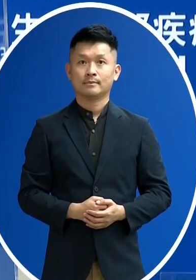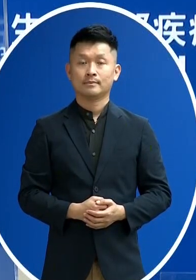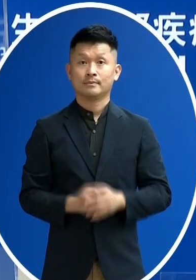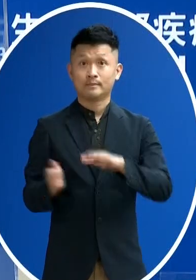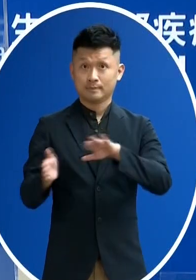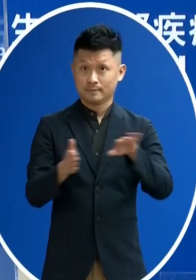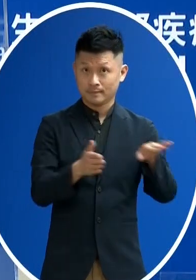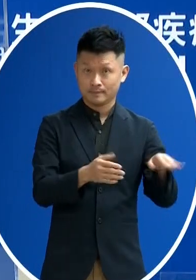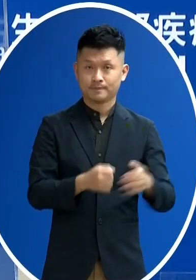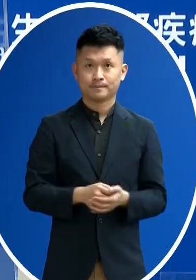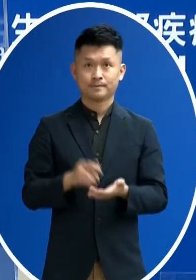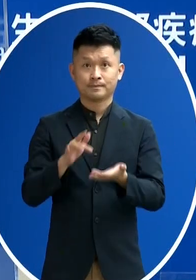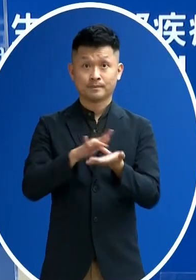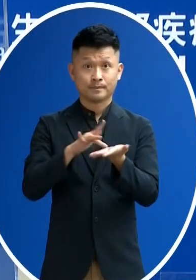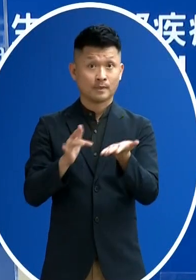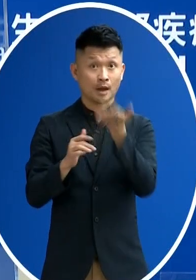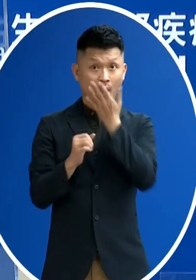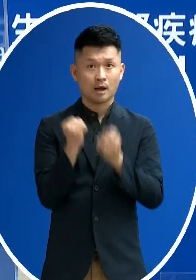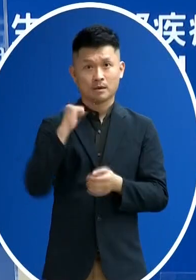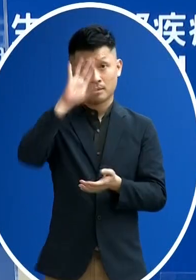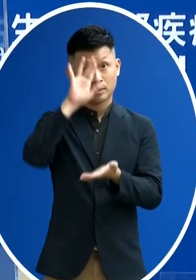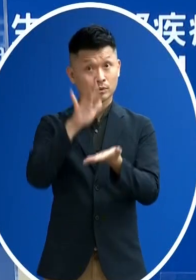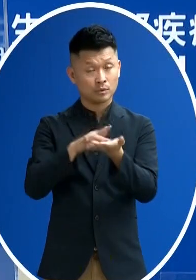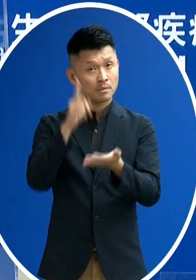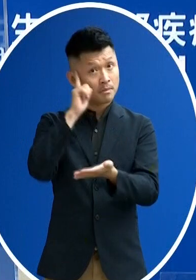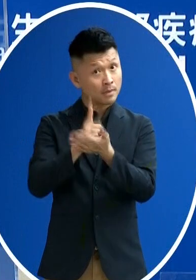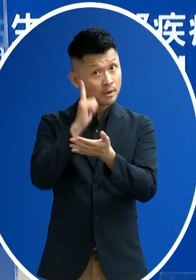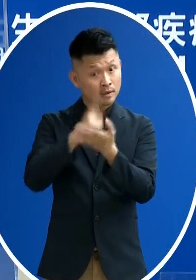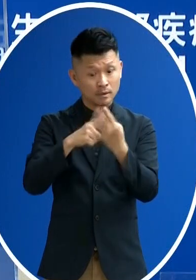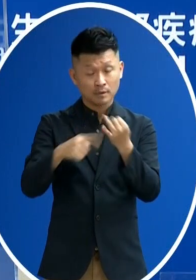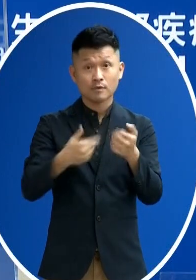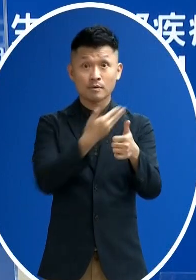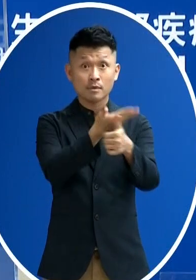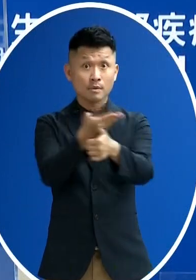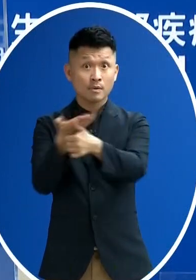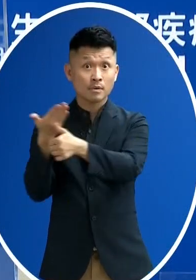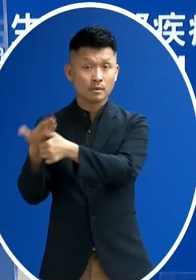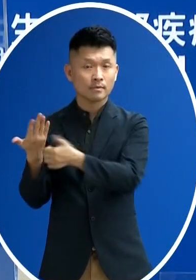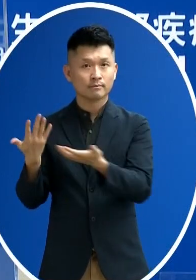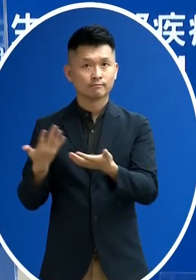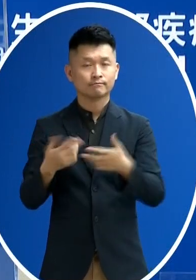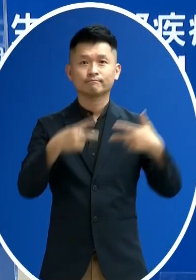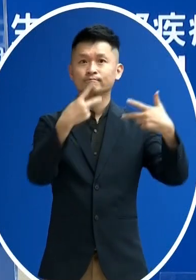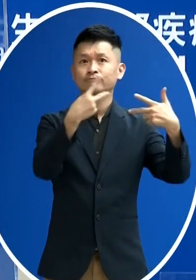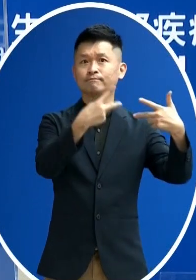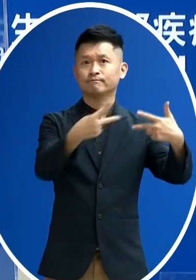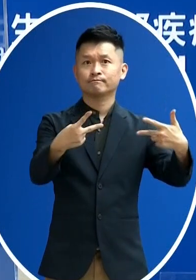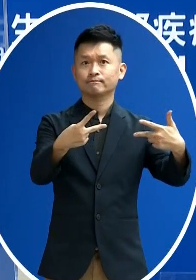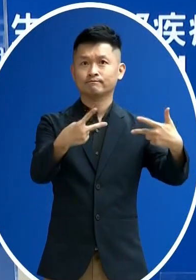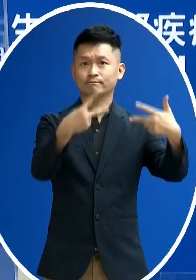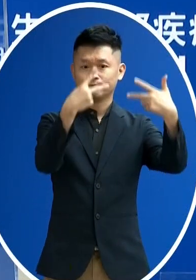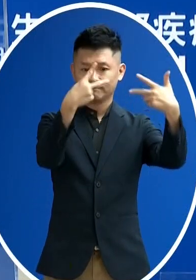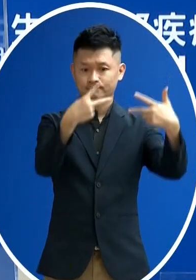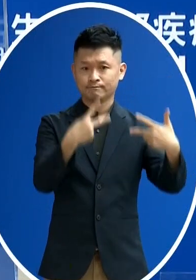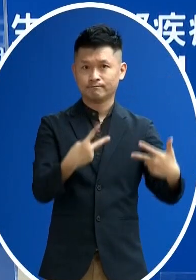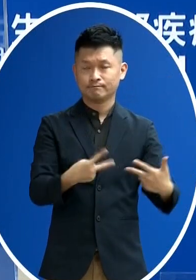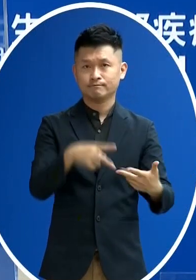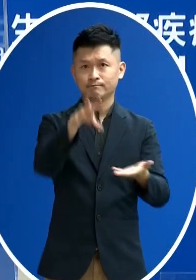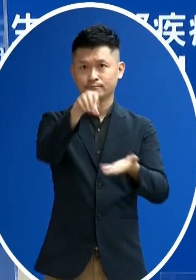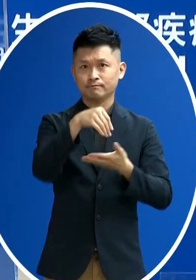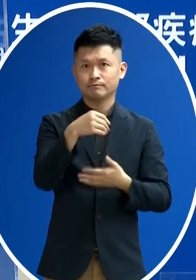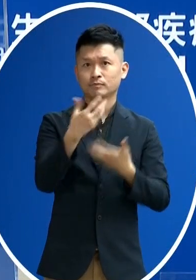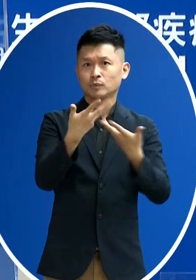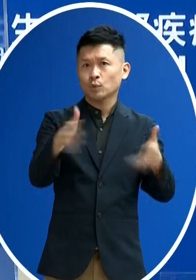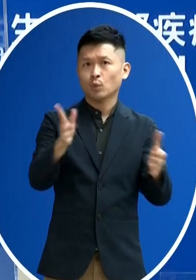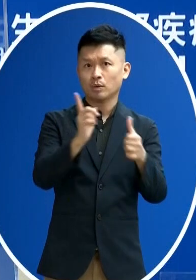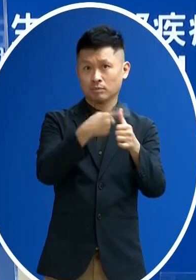另外有关口服抗病毒药物的每日的领用情形哦，那每周二通常都是领用最高，大概有